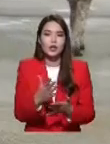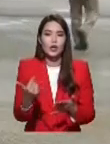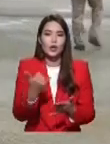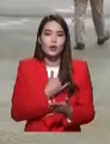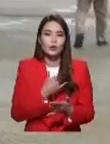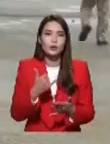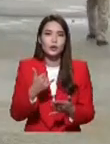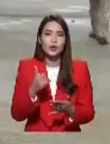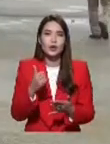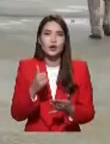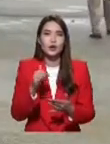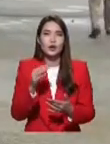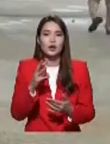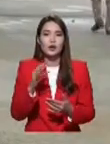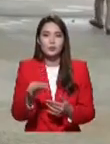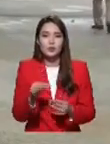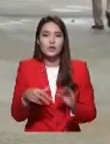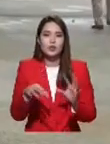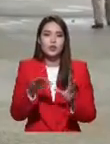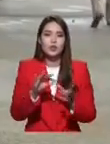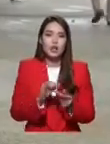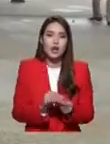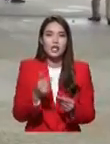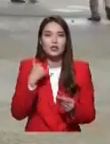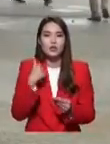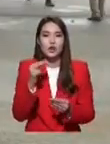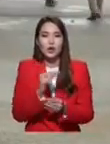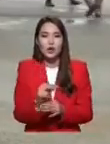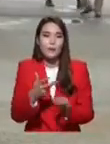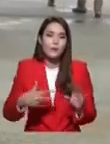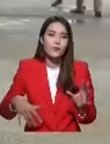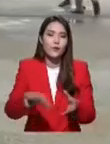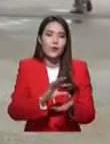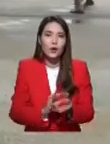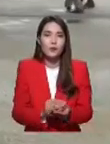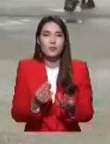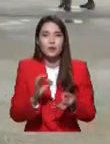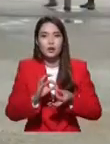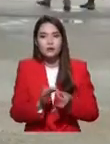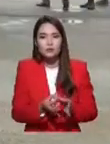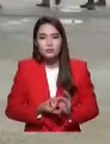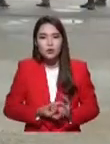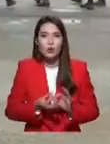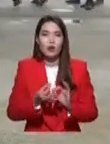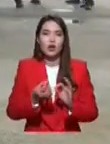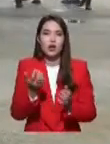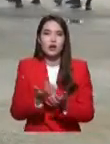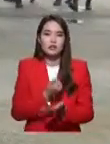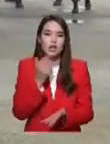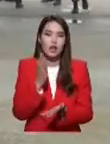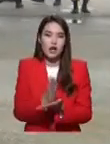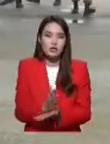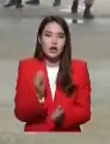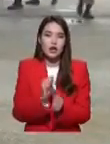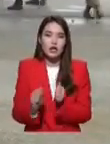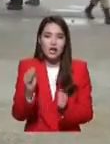перевозки пассажиров, 19 человек, или для десантирования парашютистов, или как вариант,